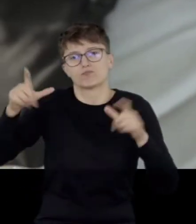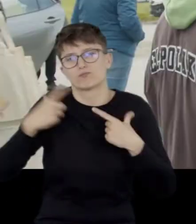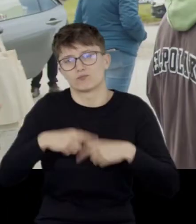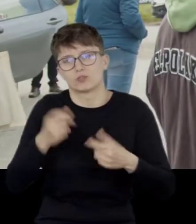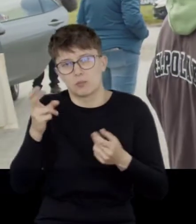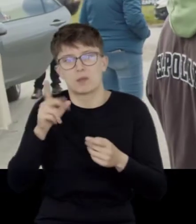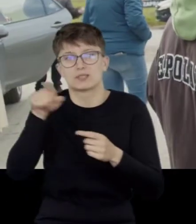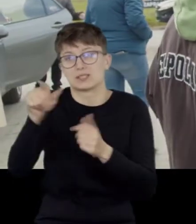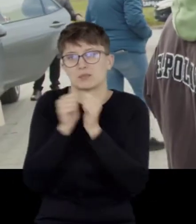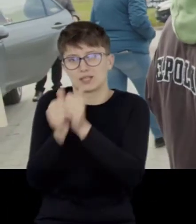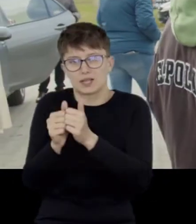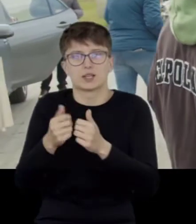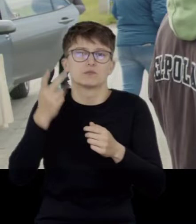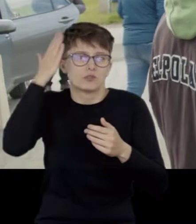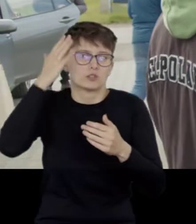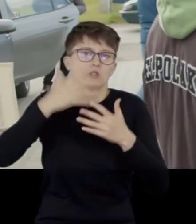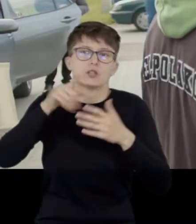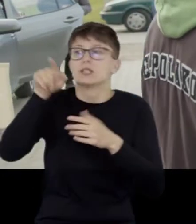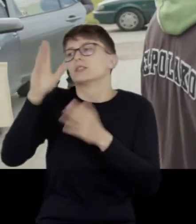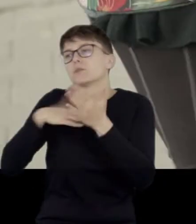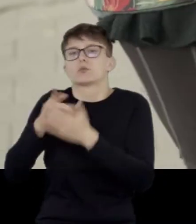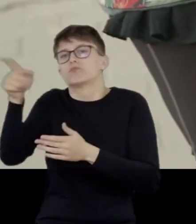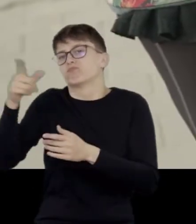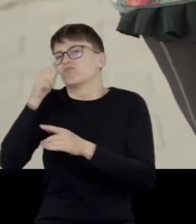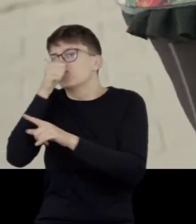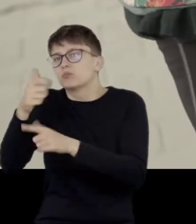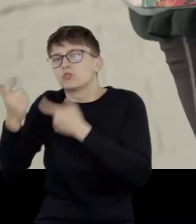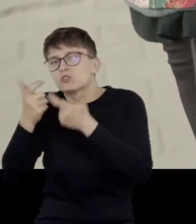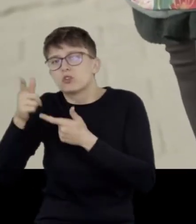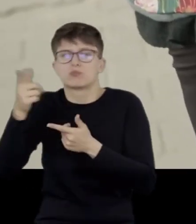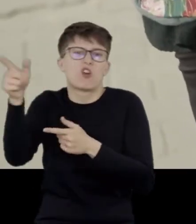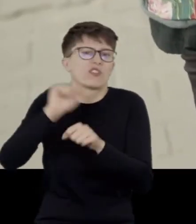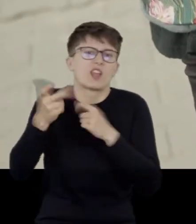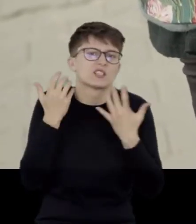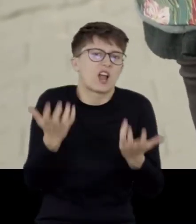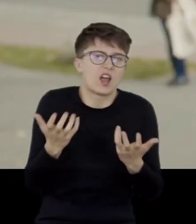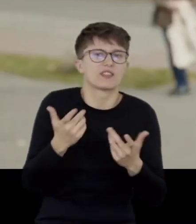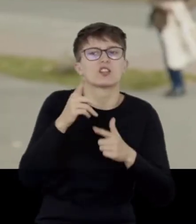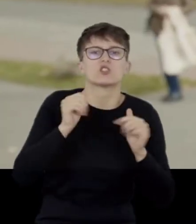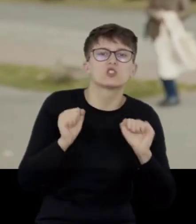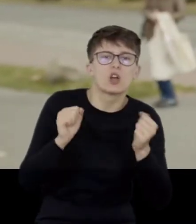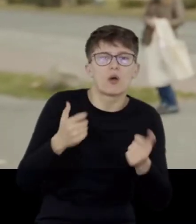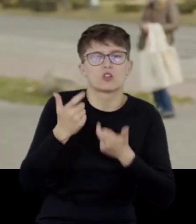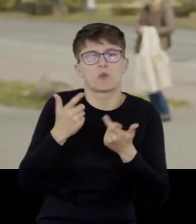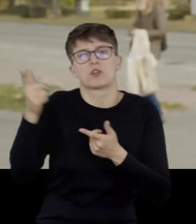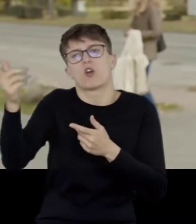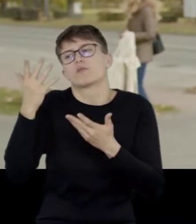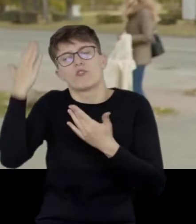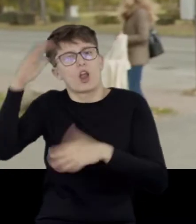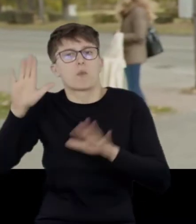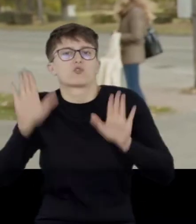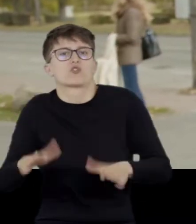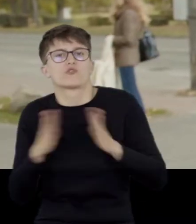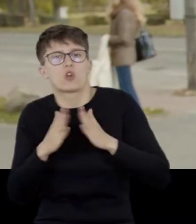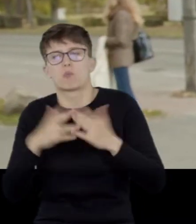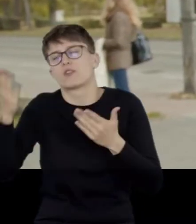się z takim zdaniem, że wiesz, no z nim to dużo nie zrobisz, jest niechętny do wszelkiego rodzaju działań, najchętniej